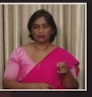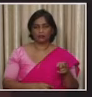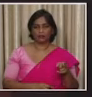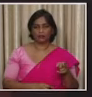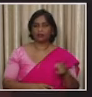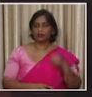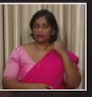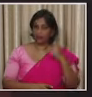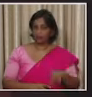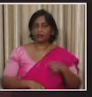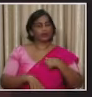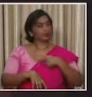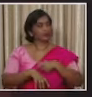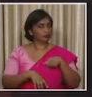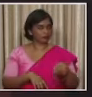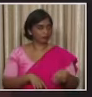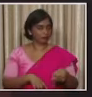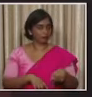ඒ නිසා මේ අවස්ථාවේ